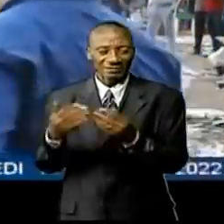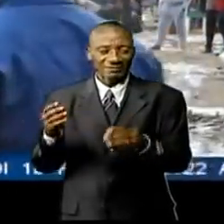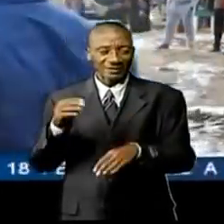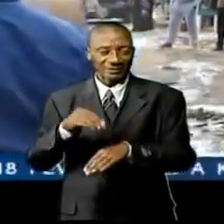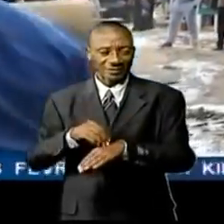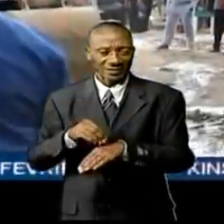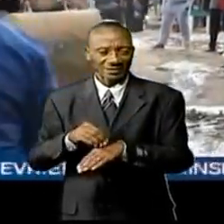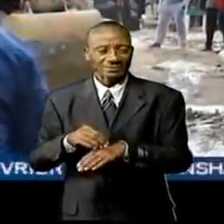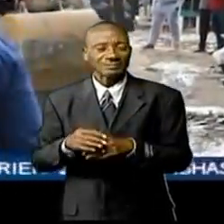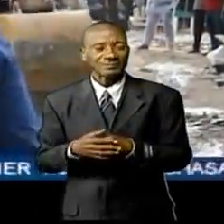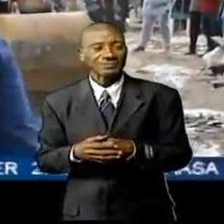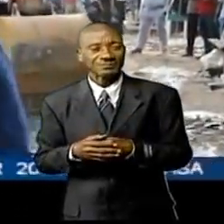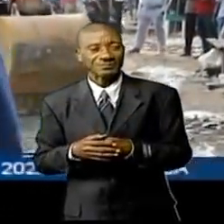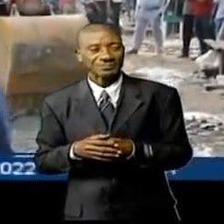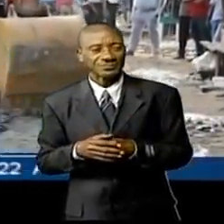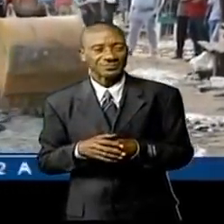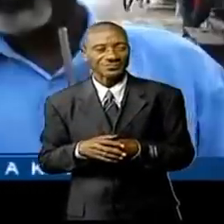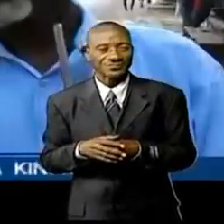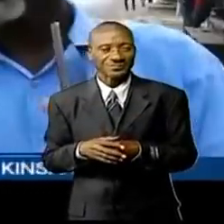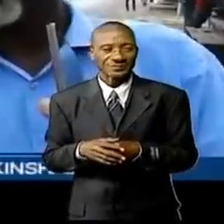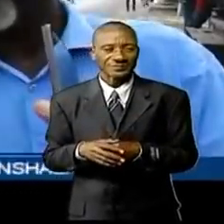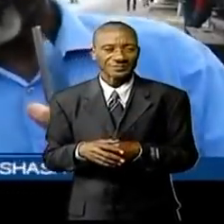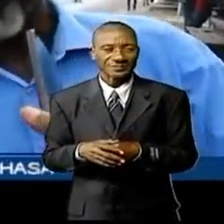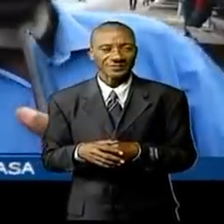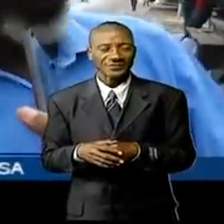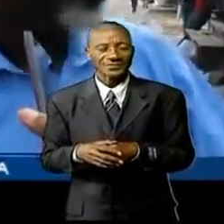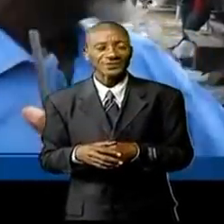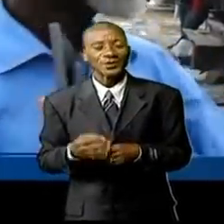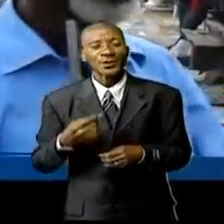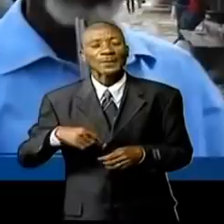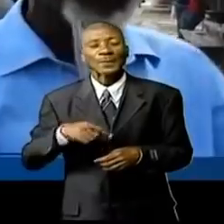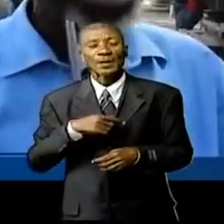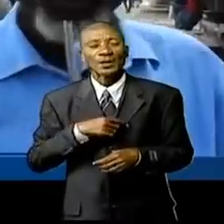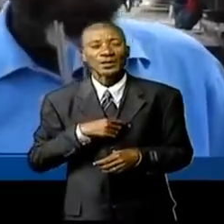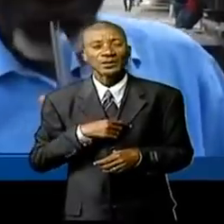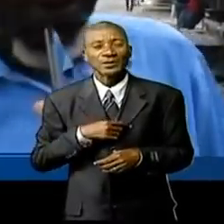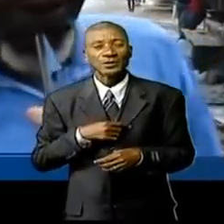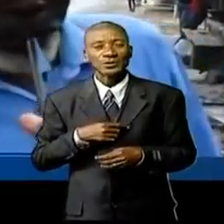Nous avons connu beaucoup de mer, mais c'est les